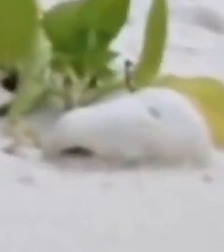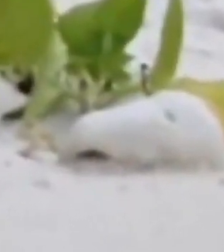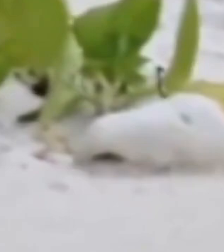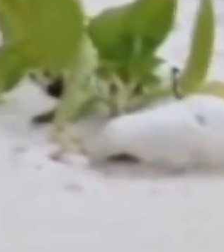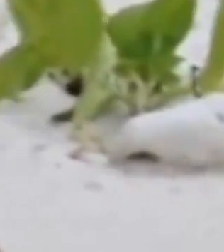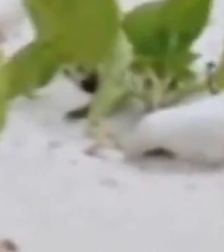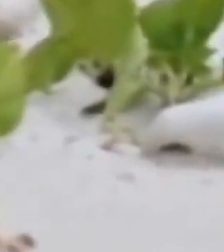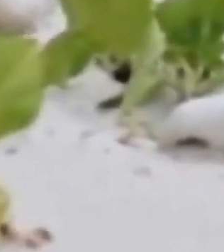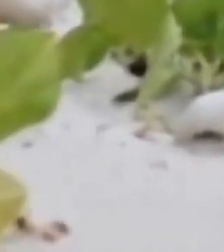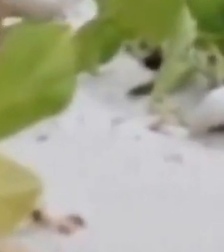ับ